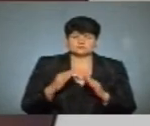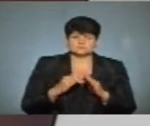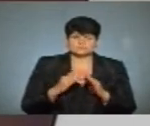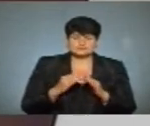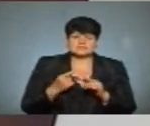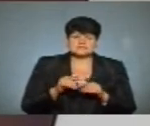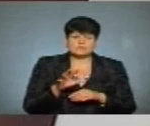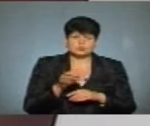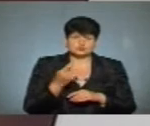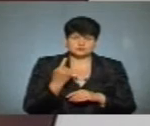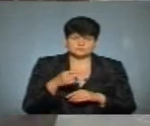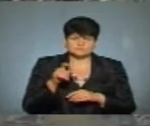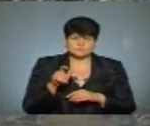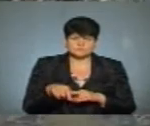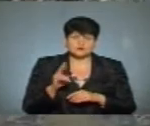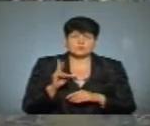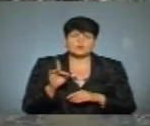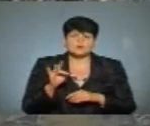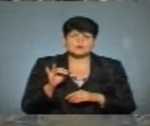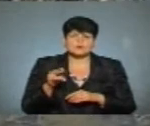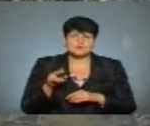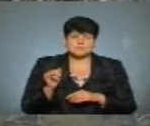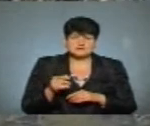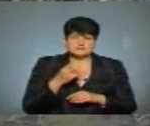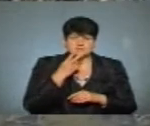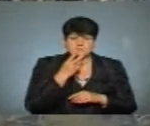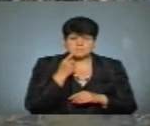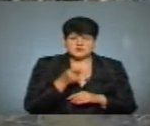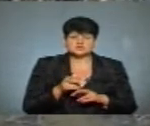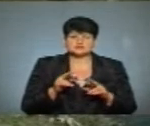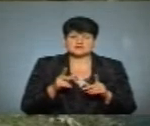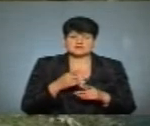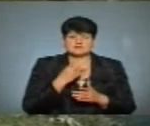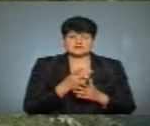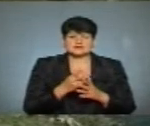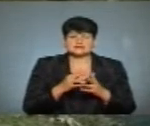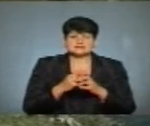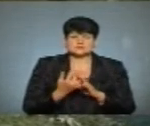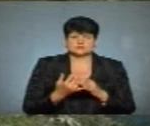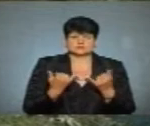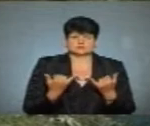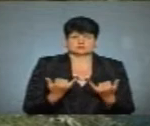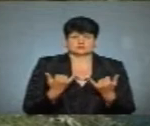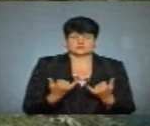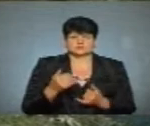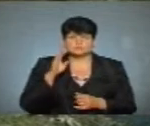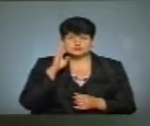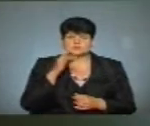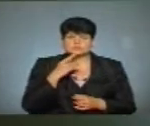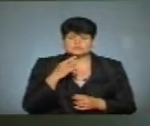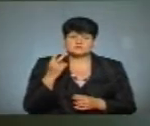Це фото одного із жителів Коропця Руслана Трушака. На них ви бачите, як виглядає селище сьогодні. Чоловік каже,